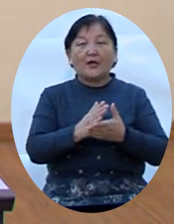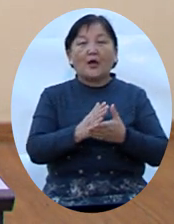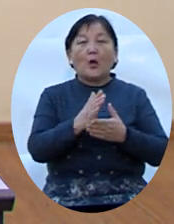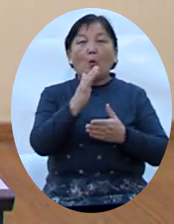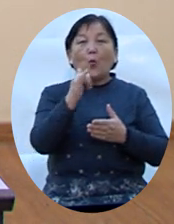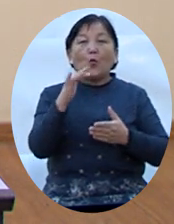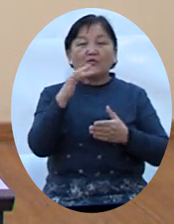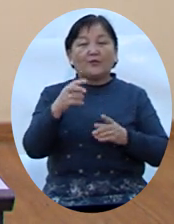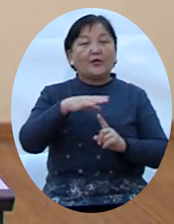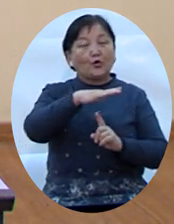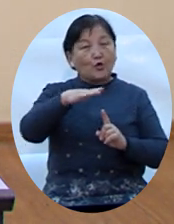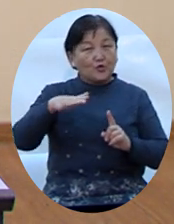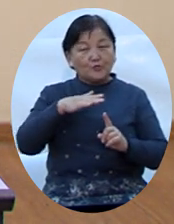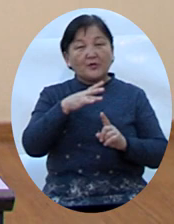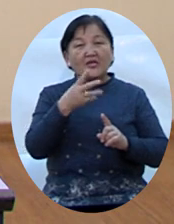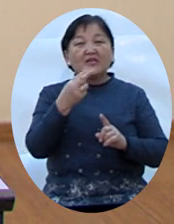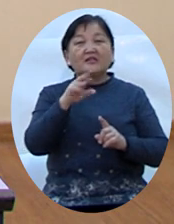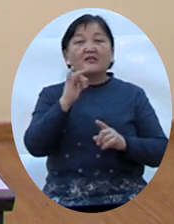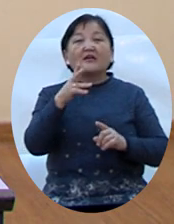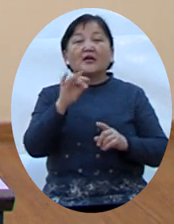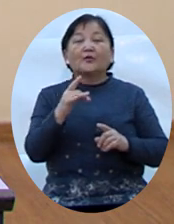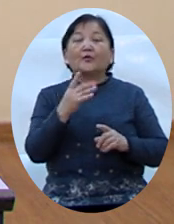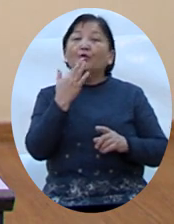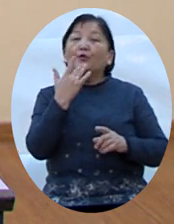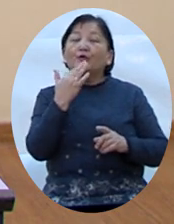уусмалын орчинг индикаторын цаас ашиглан шалгая.